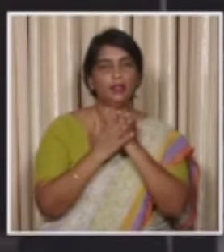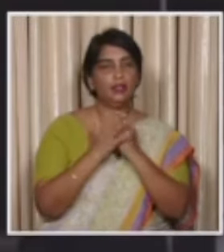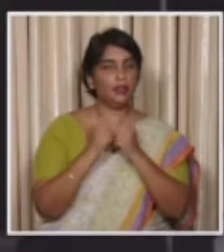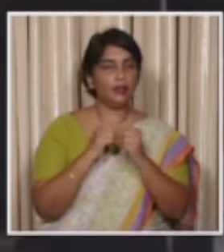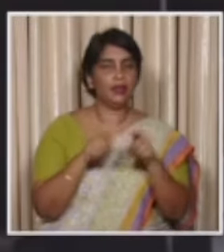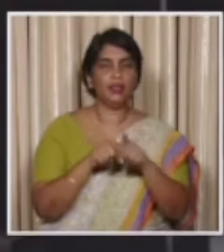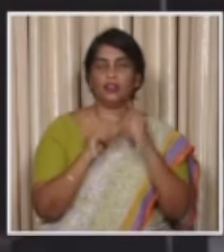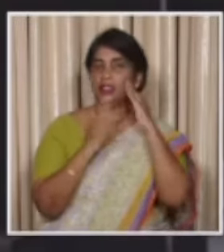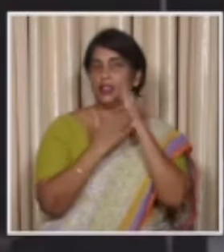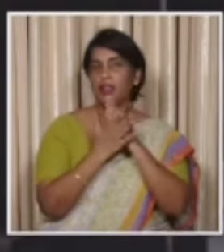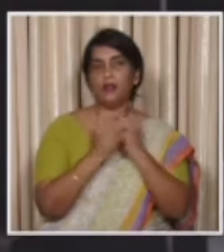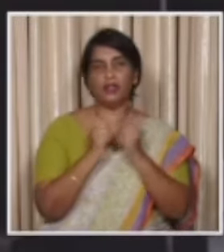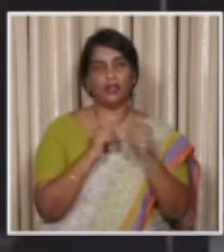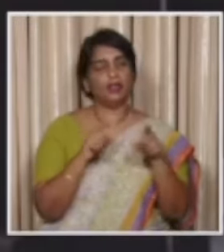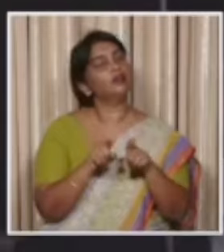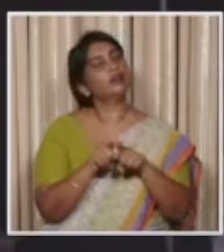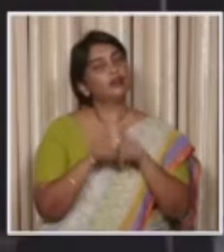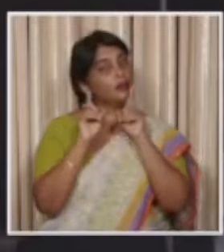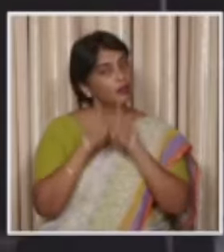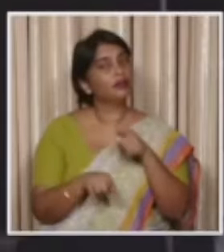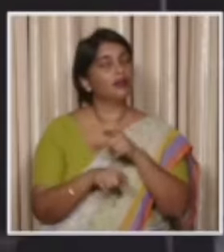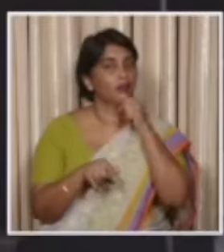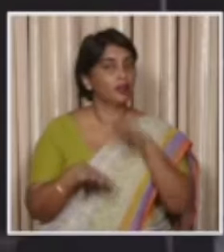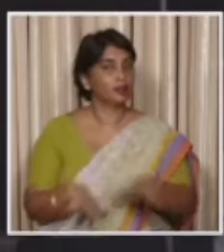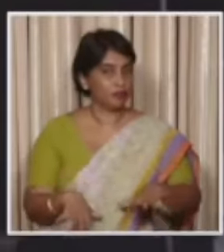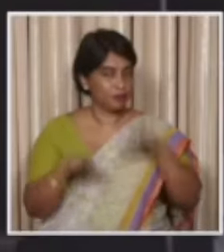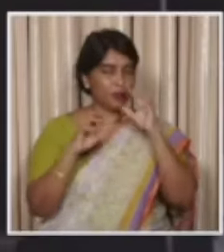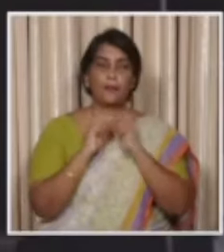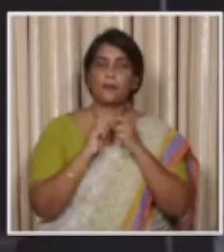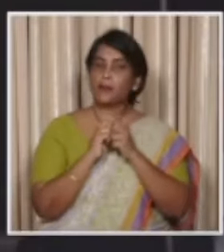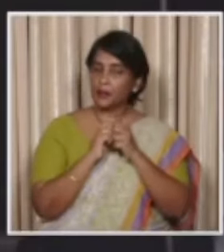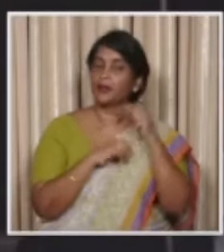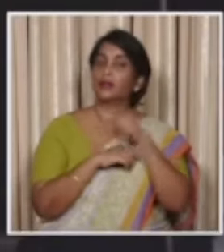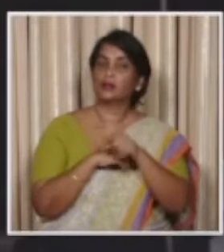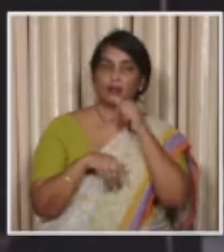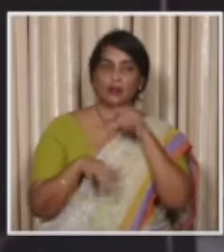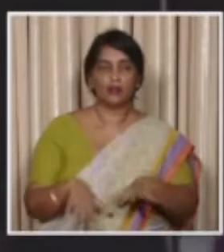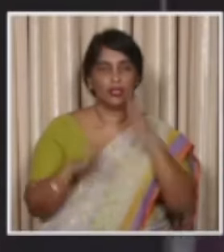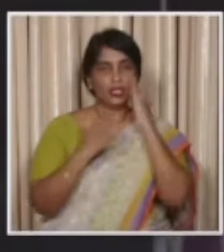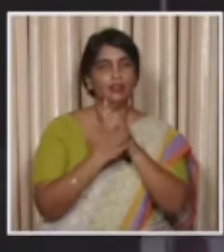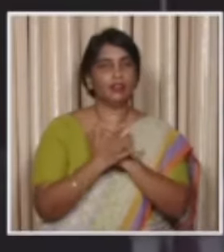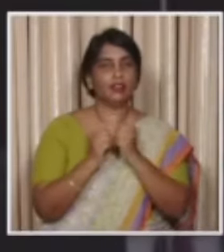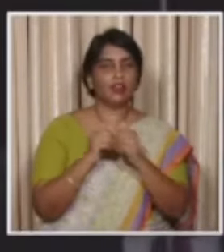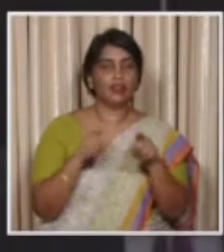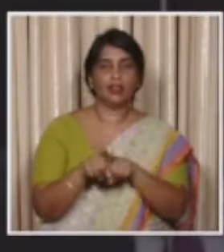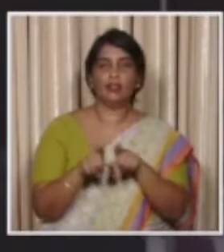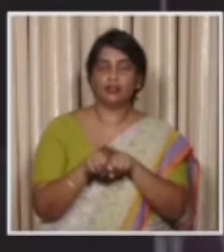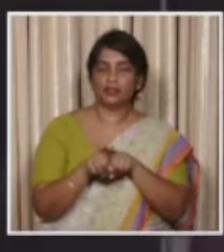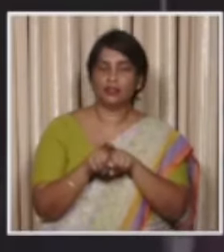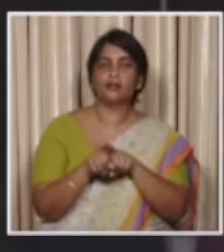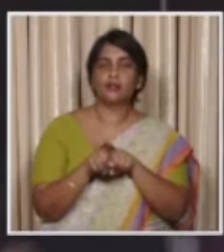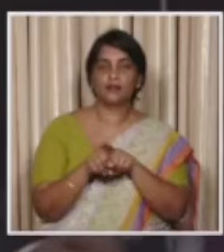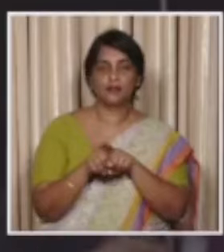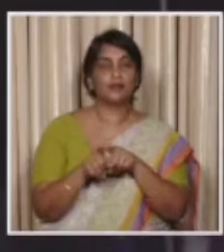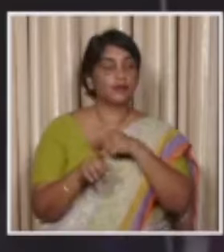ඒ පොම්පාගාර තිබ්බා නම් මීට වඩා අඩු ප්‍රමාණයකින් තමයි මේ ගංවතුර තත්ත්වය බලපාන්නේ. ඒ වගේම ගංවතුර බැස යෑම ඉතා ඉක්මනින් සිද්ධ වෙන්නේ.